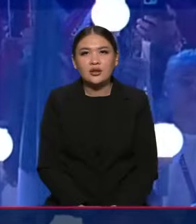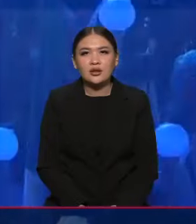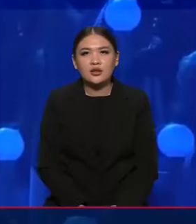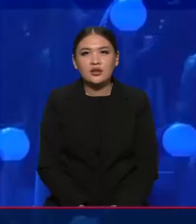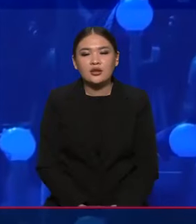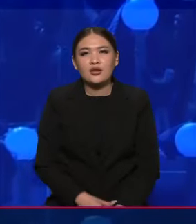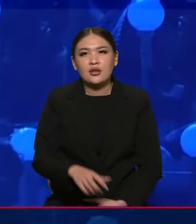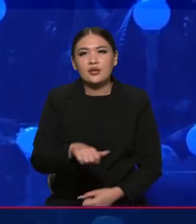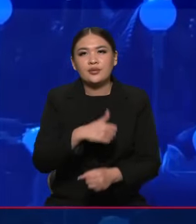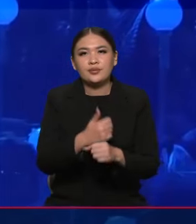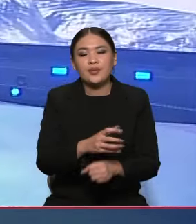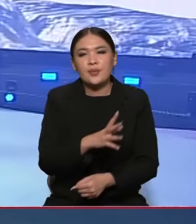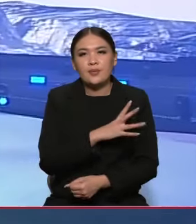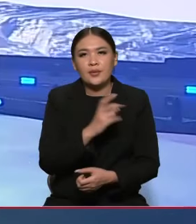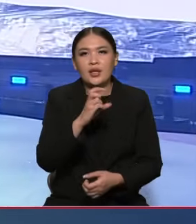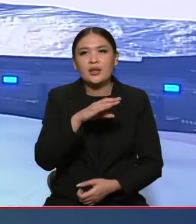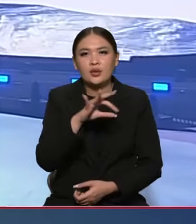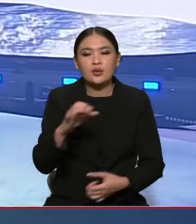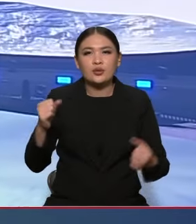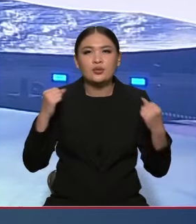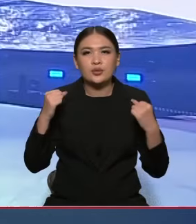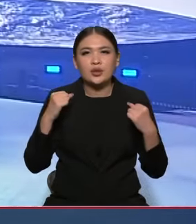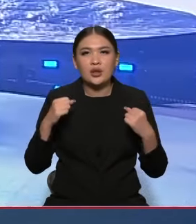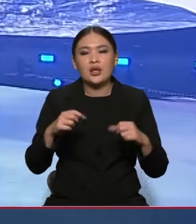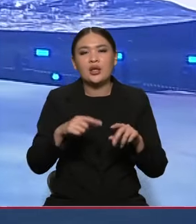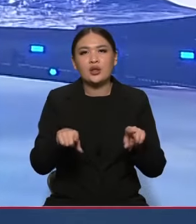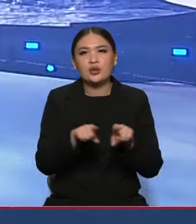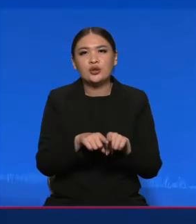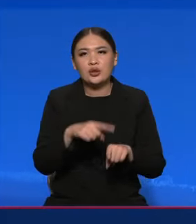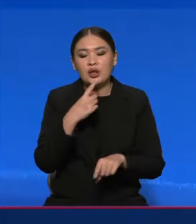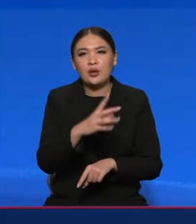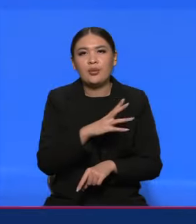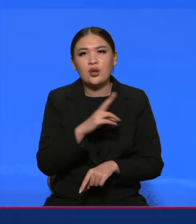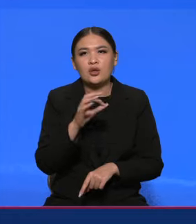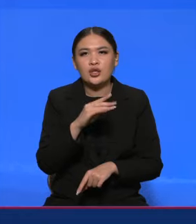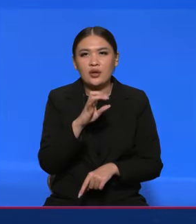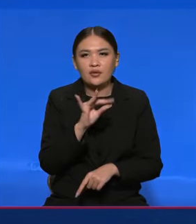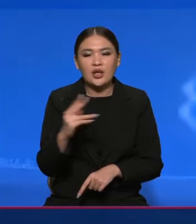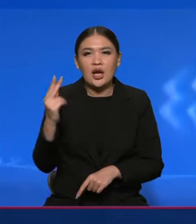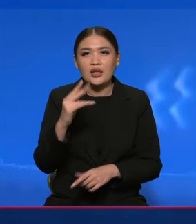Глава Всемирной конфедерации этноспорта Билал Эрдоган также убежден, что игры кочевников